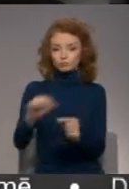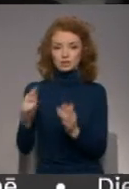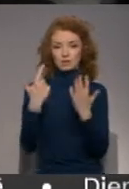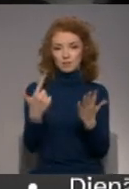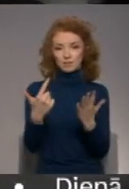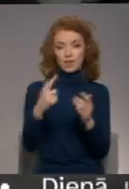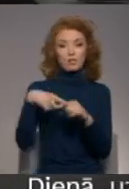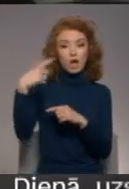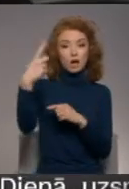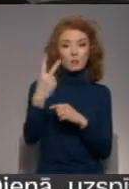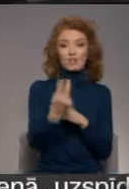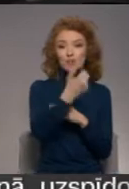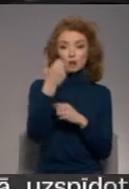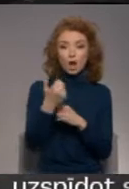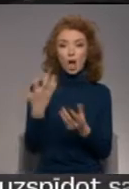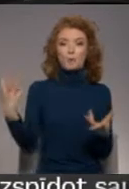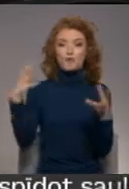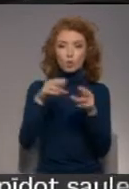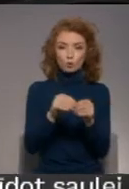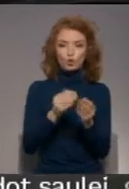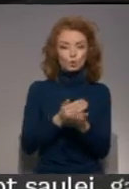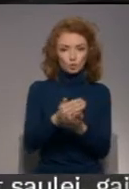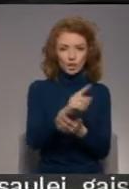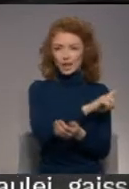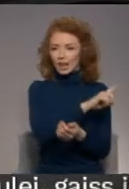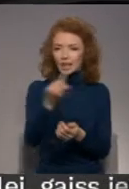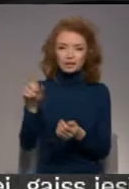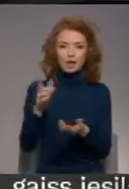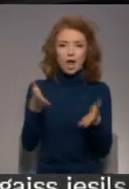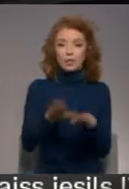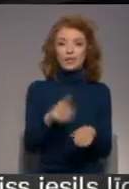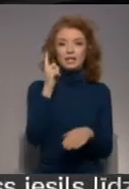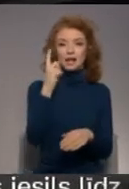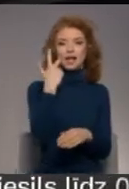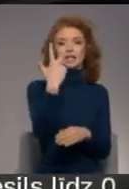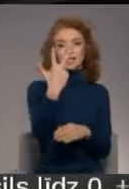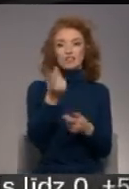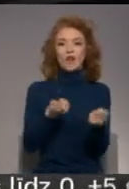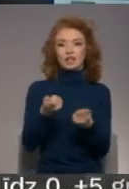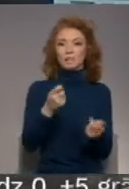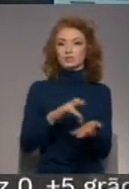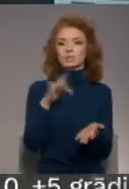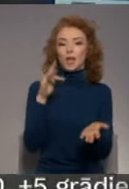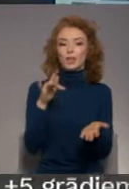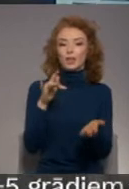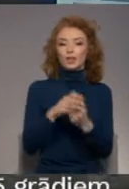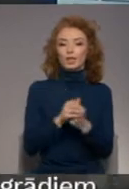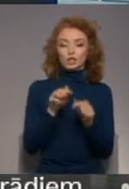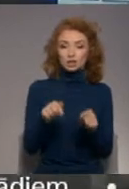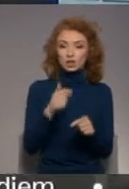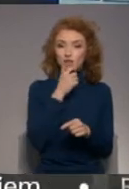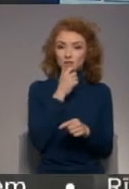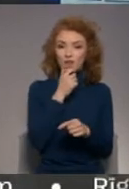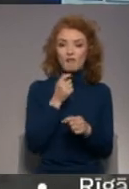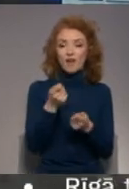nākamajos divos gados apvienošana turpināsies līdz visi. Latvijā paliks tikai 3 vadības centri. Un šī dispečera